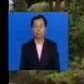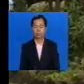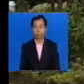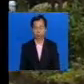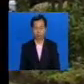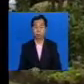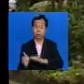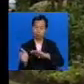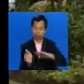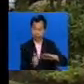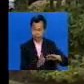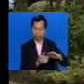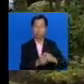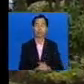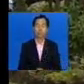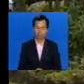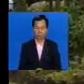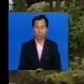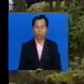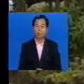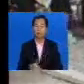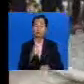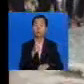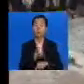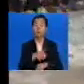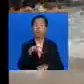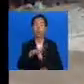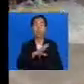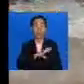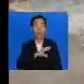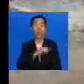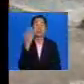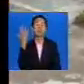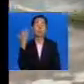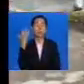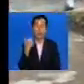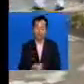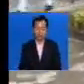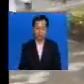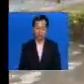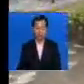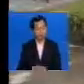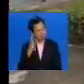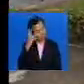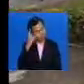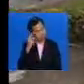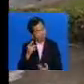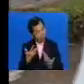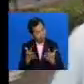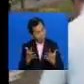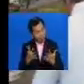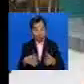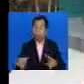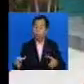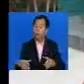ด้านพลตำรวจเอกสล่างบุญนาคอดีตอธิบดีกรมตำรวจกล่าวว่าไม่ขอแสดงความคิดเห็นหากทหารจะตั้งพรรคการเมืองแต่เห็นว่า